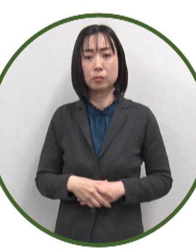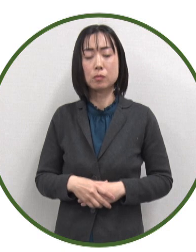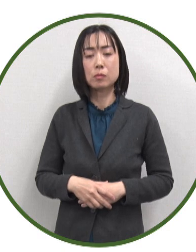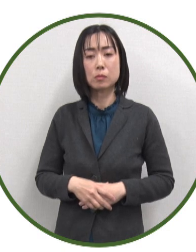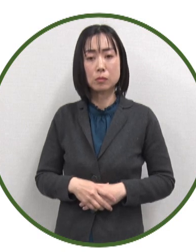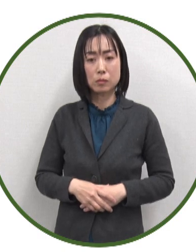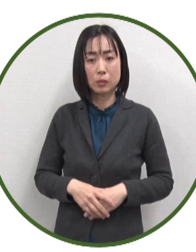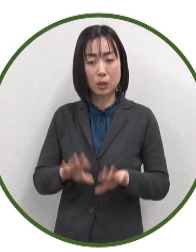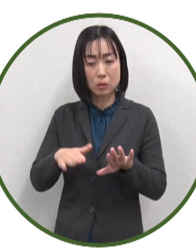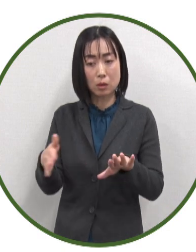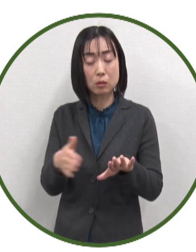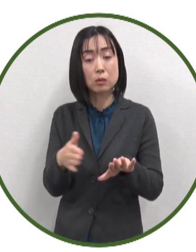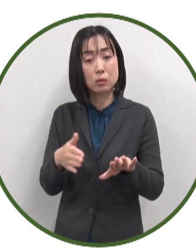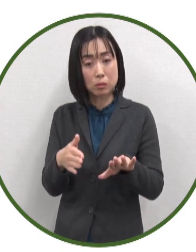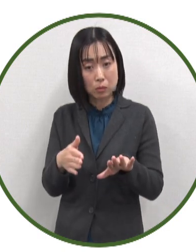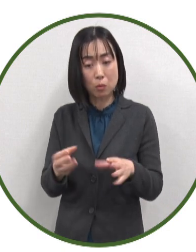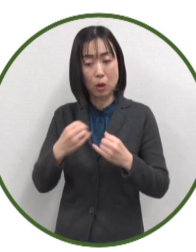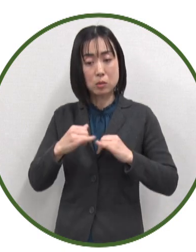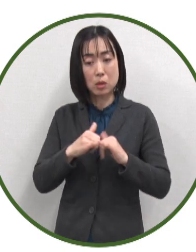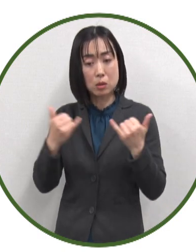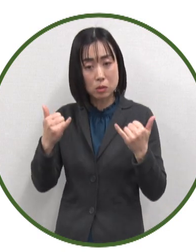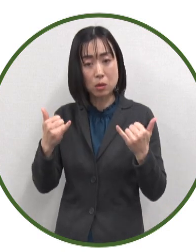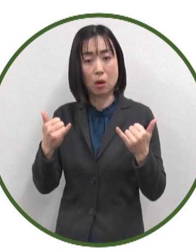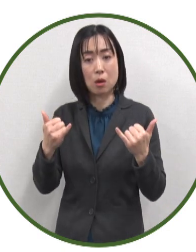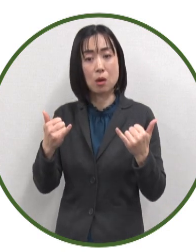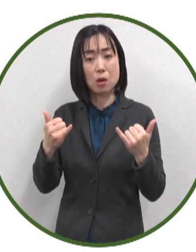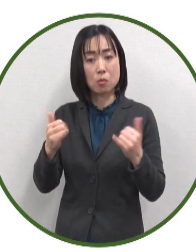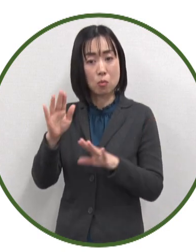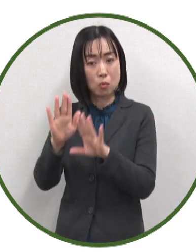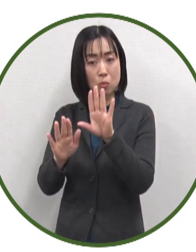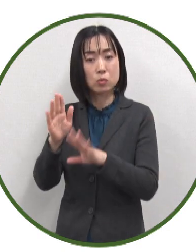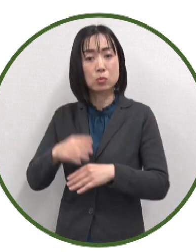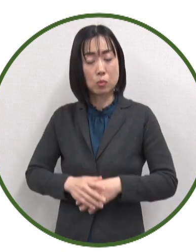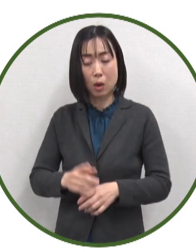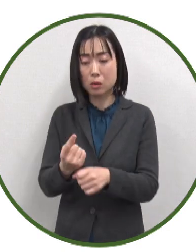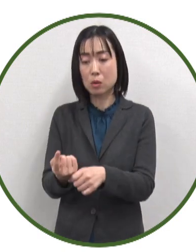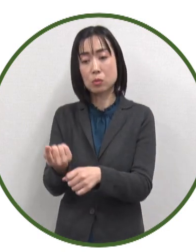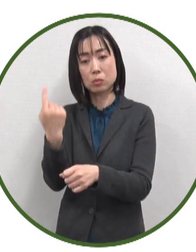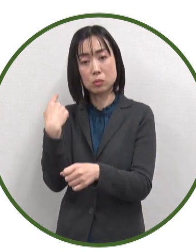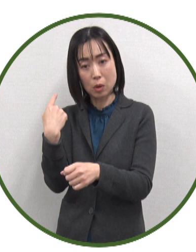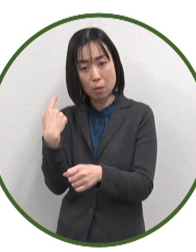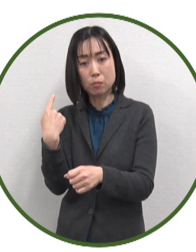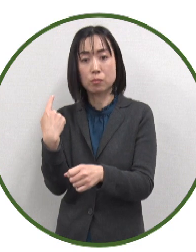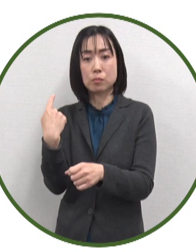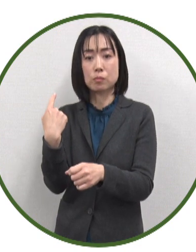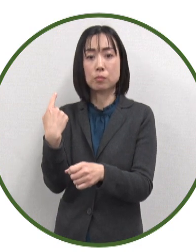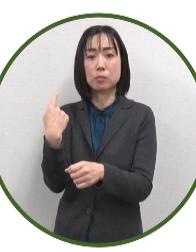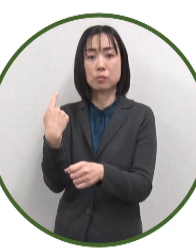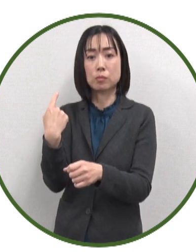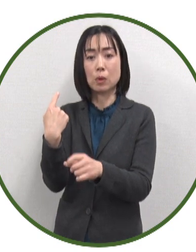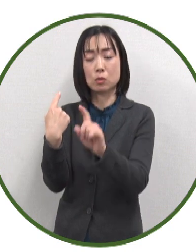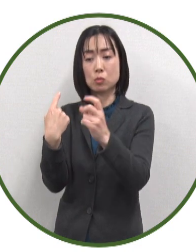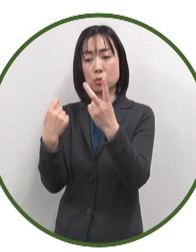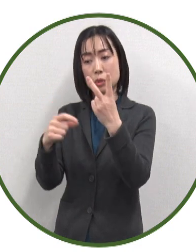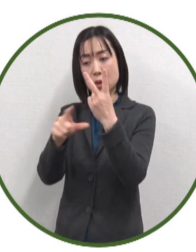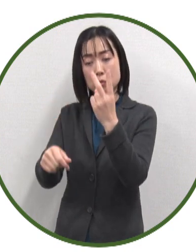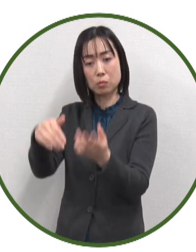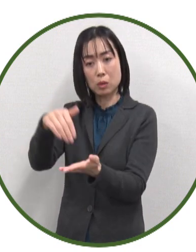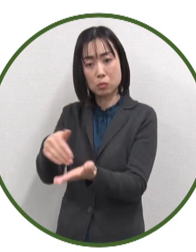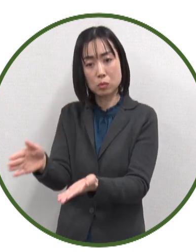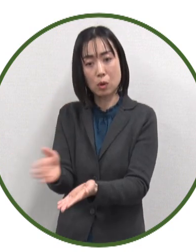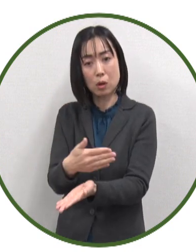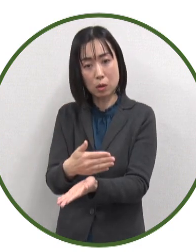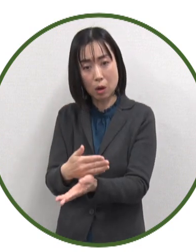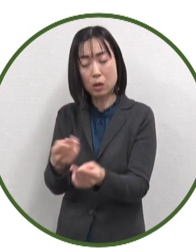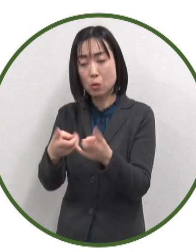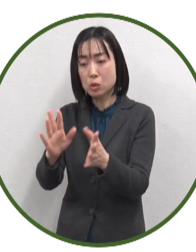直近の感染の特徴といたしましては、昨年度末から見られた県